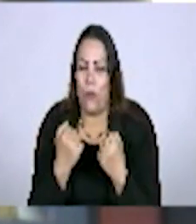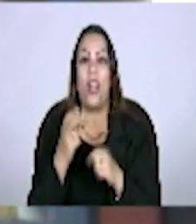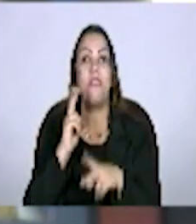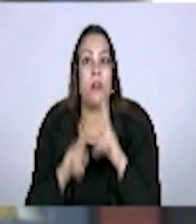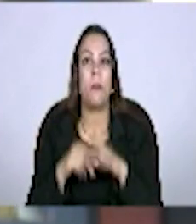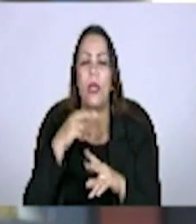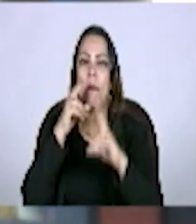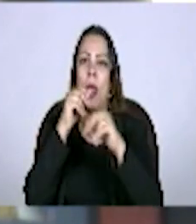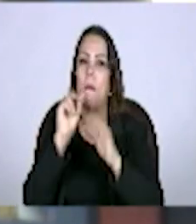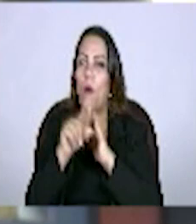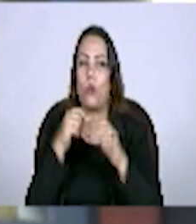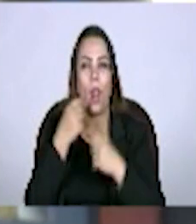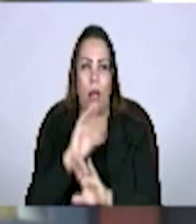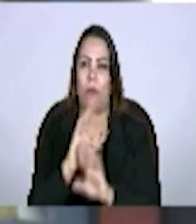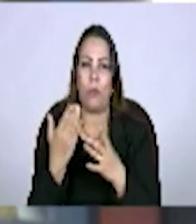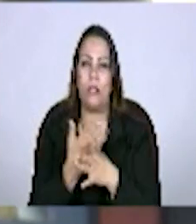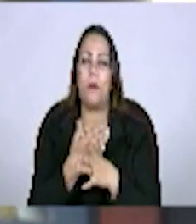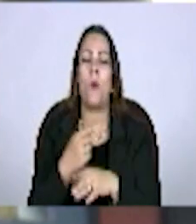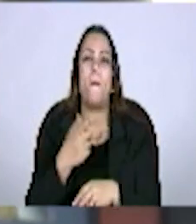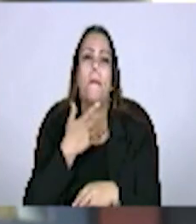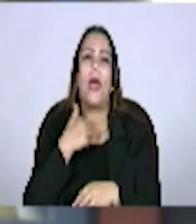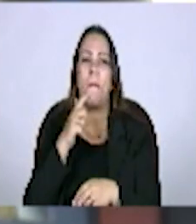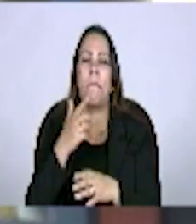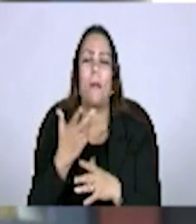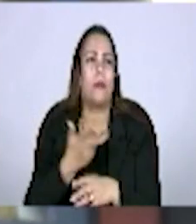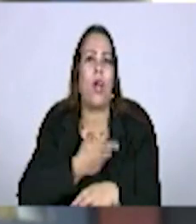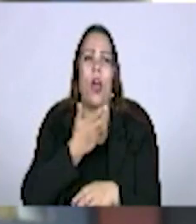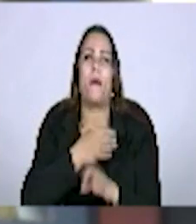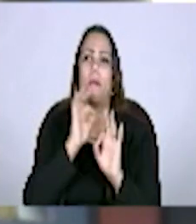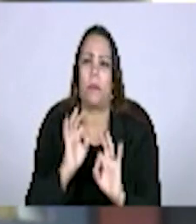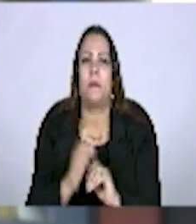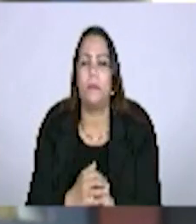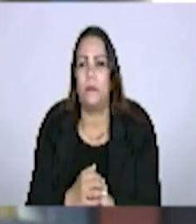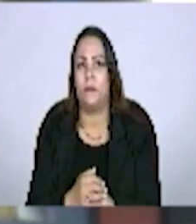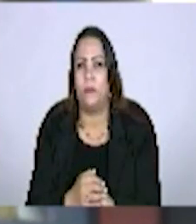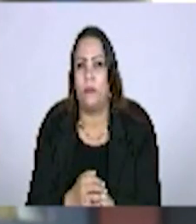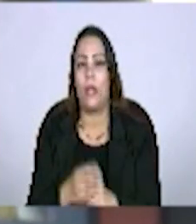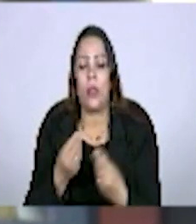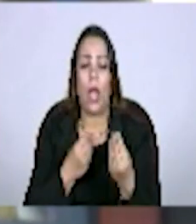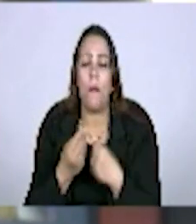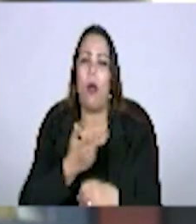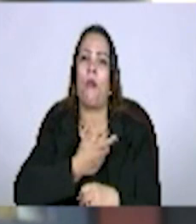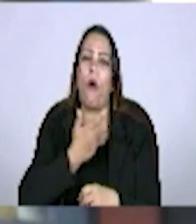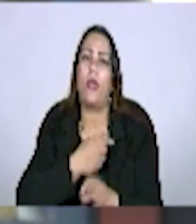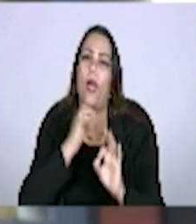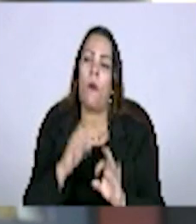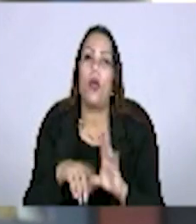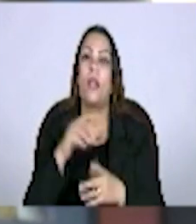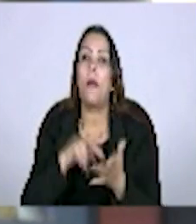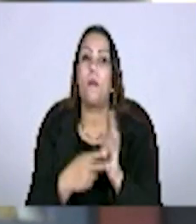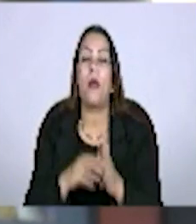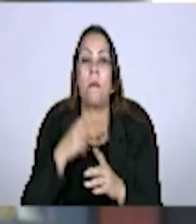الاحاديث هو ما بيتكلمش فيها وان هو شخص عزيز وراقي في التعامل ده